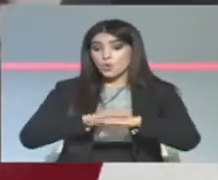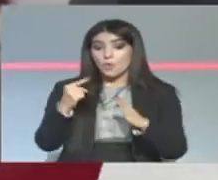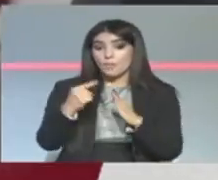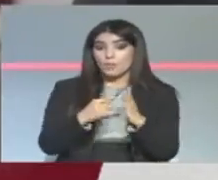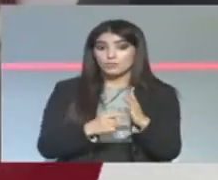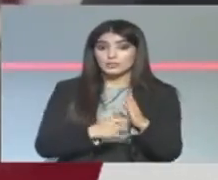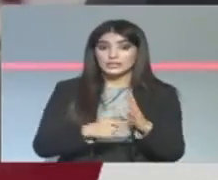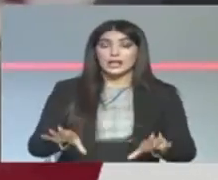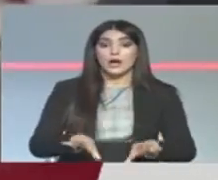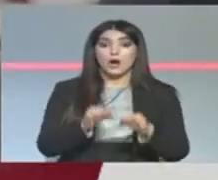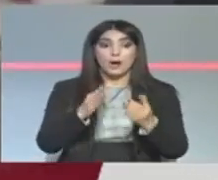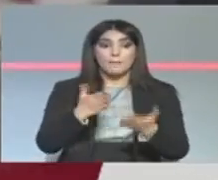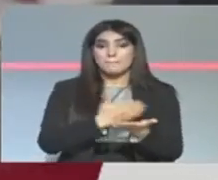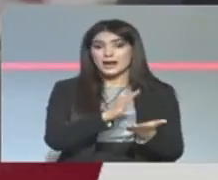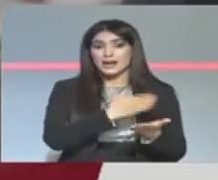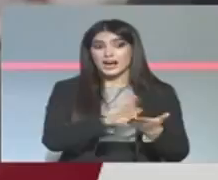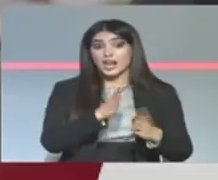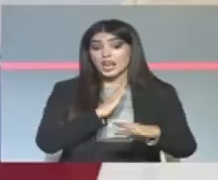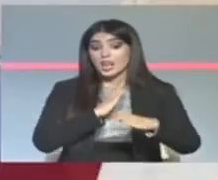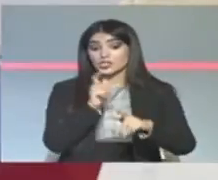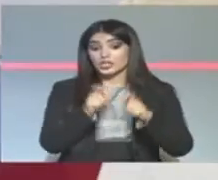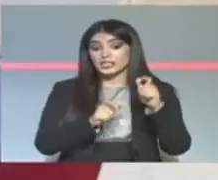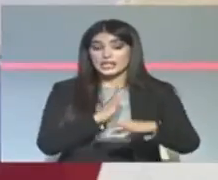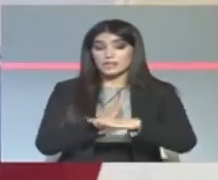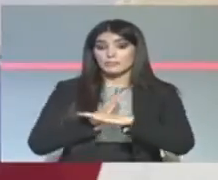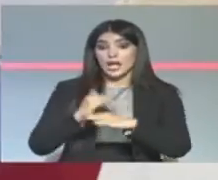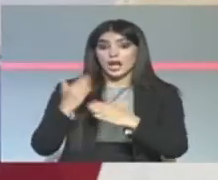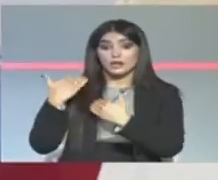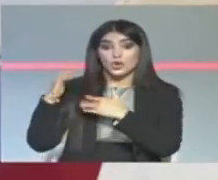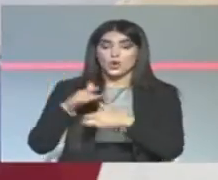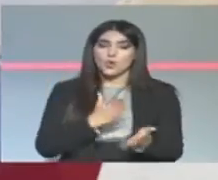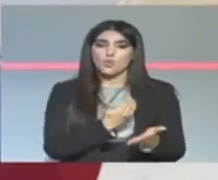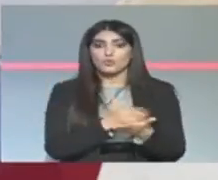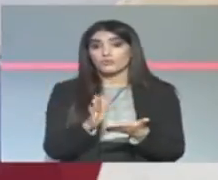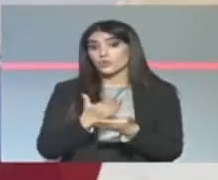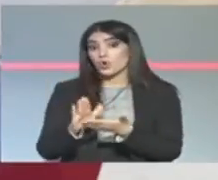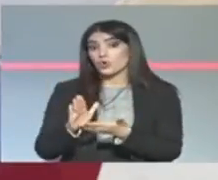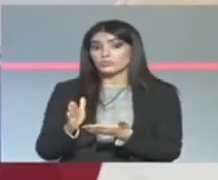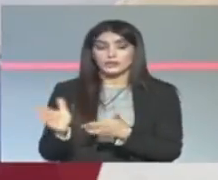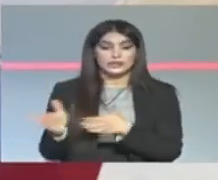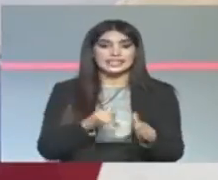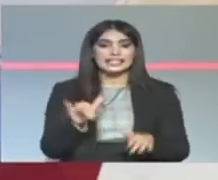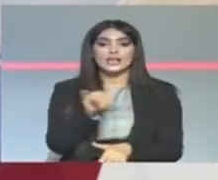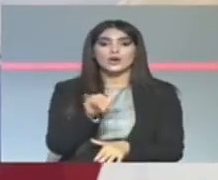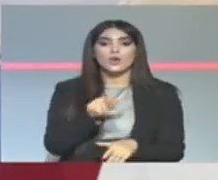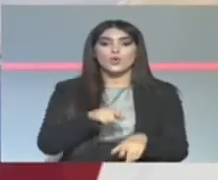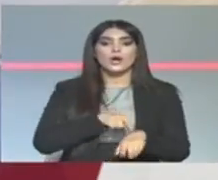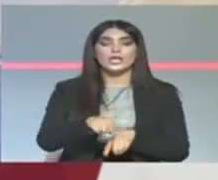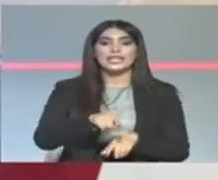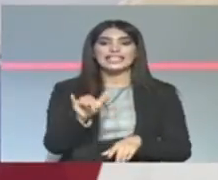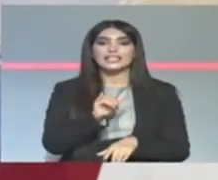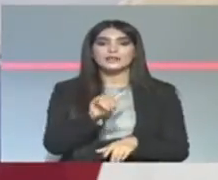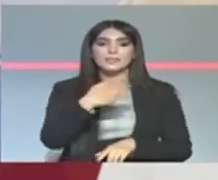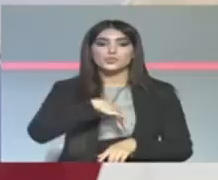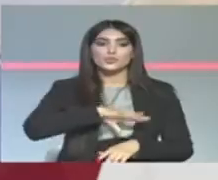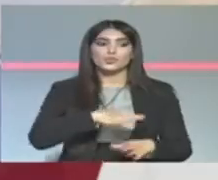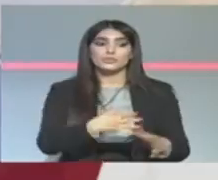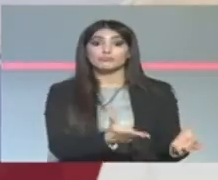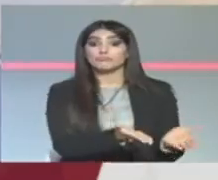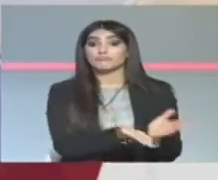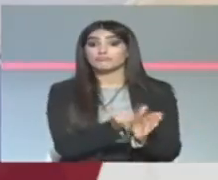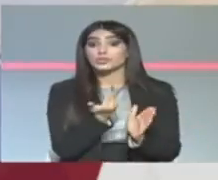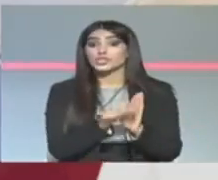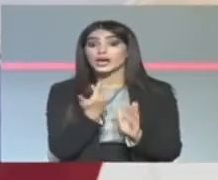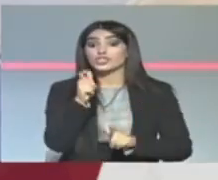من اخراج الميليشيات والمرتزقه من ليبيا الوجه الوحيده في ال في المسار الامني هو من سيتولى اخراج الميليشيات من ستتولى